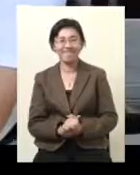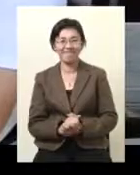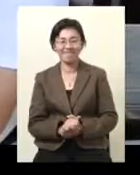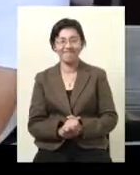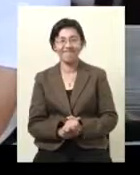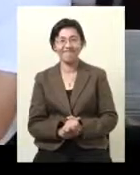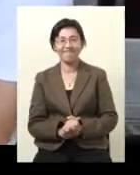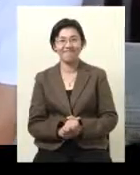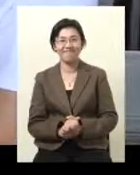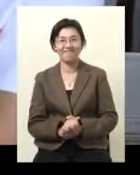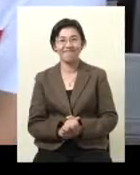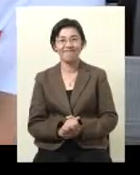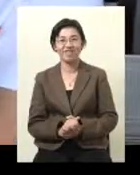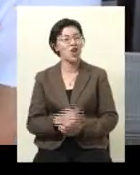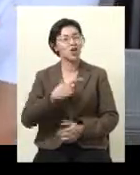ฮะ